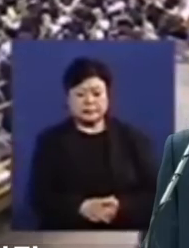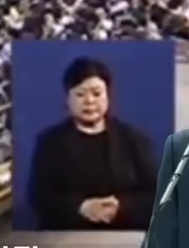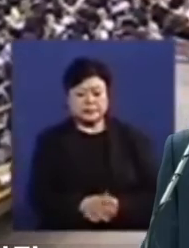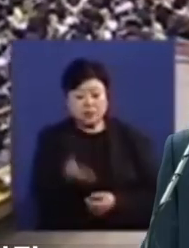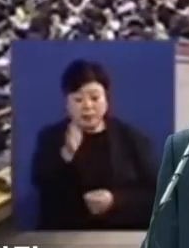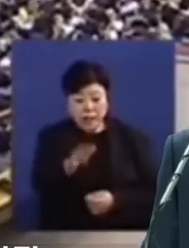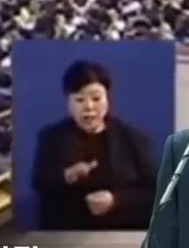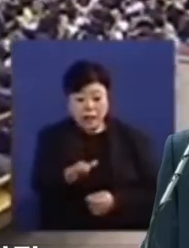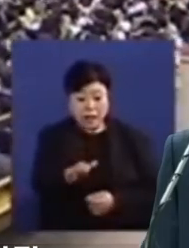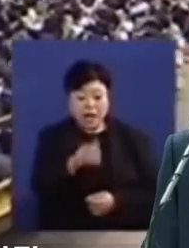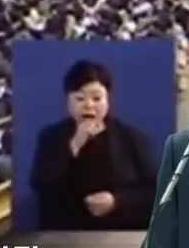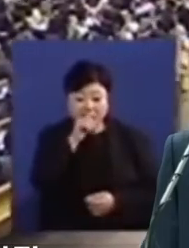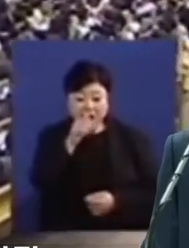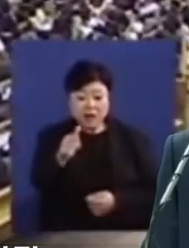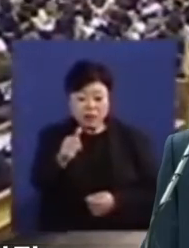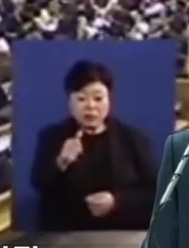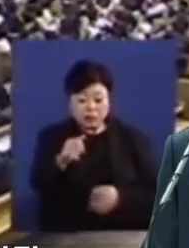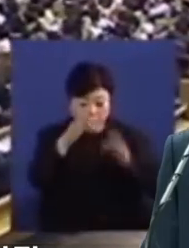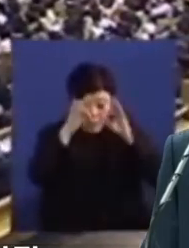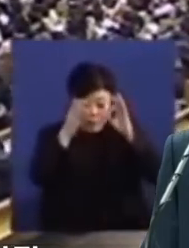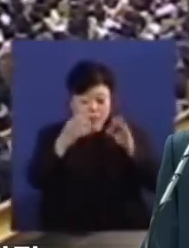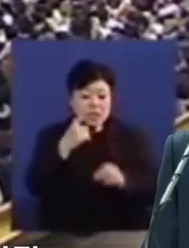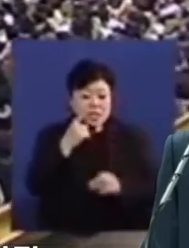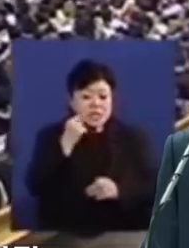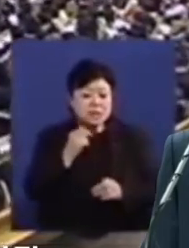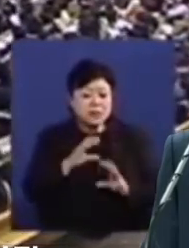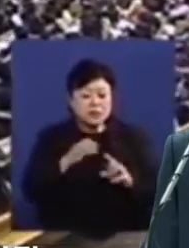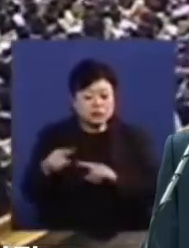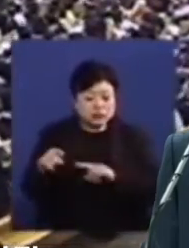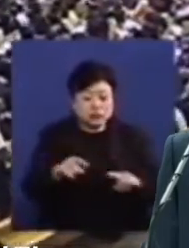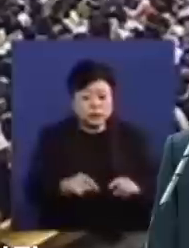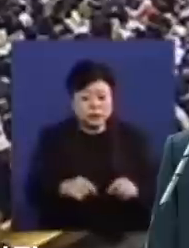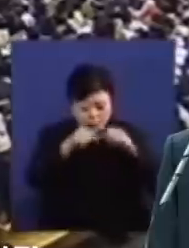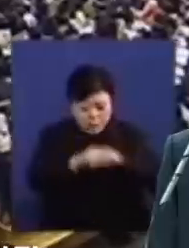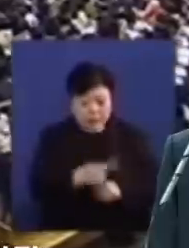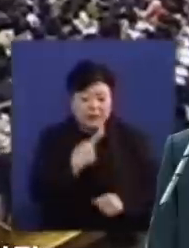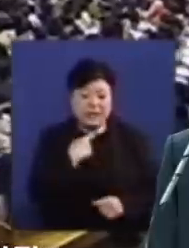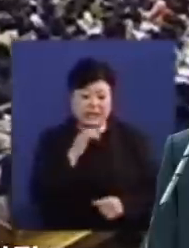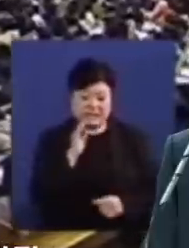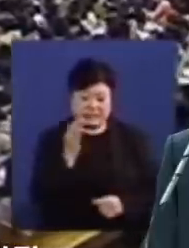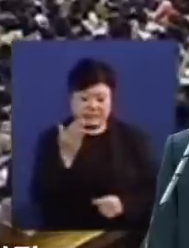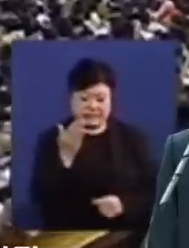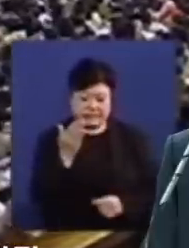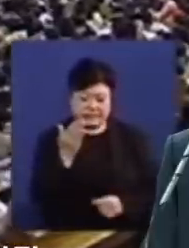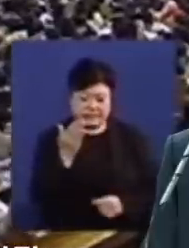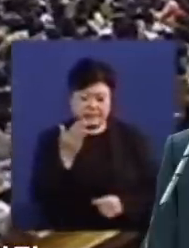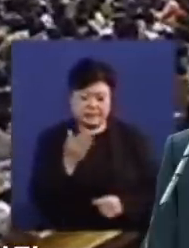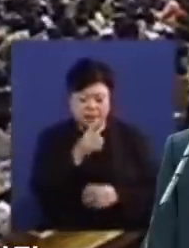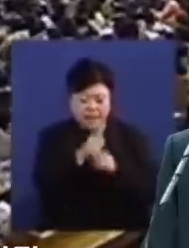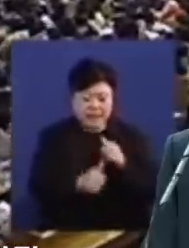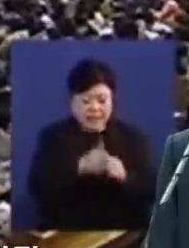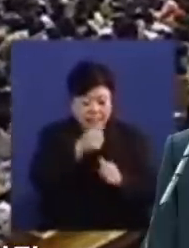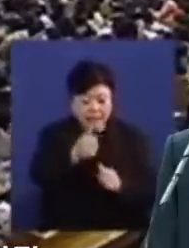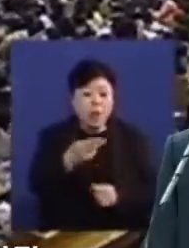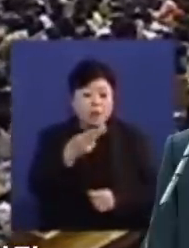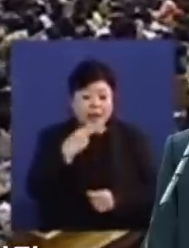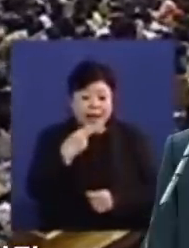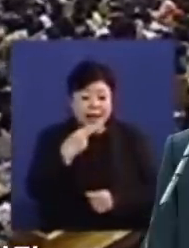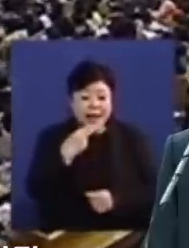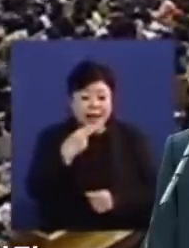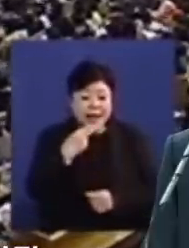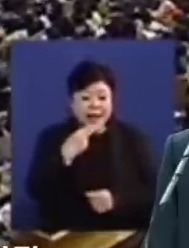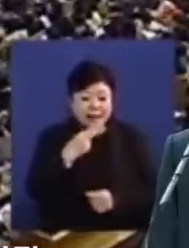그러나 결국은 여러분 보시다시피 일본 제국주의는 멸망하고 말았습니다. 하나님이 없다